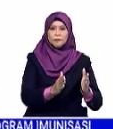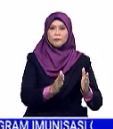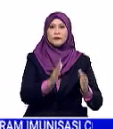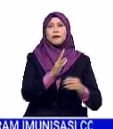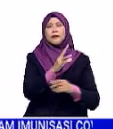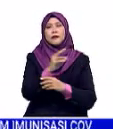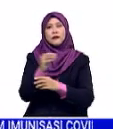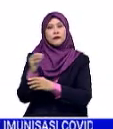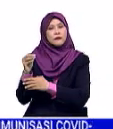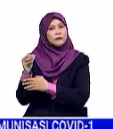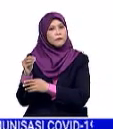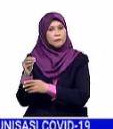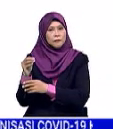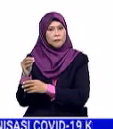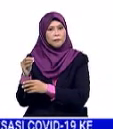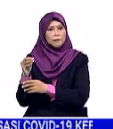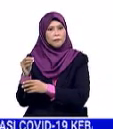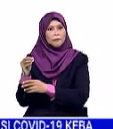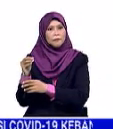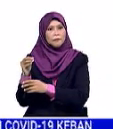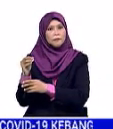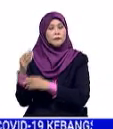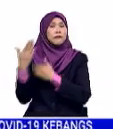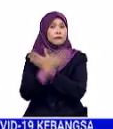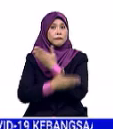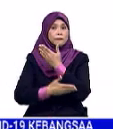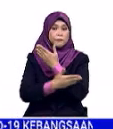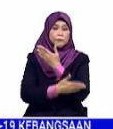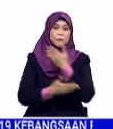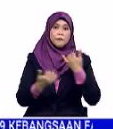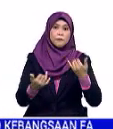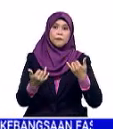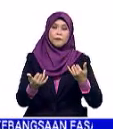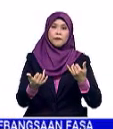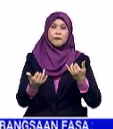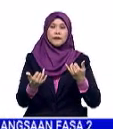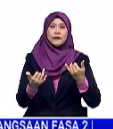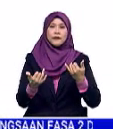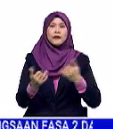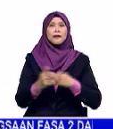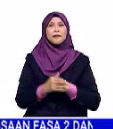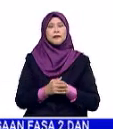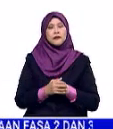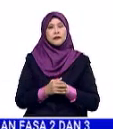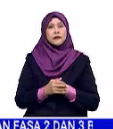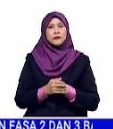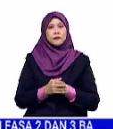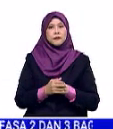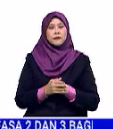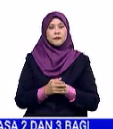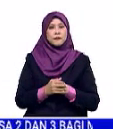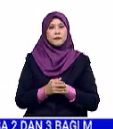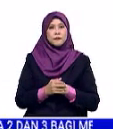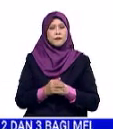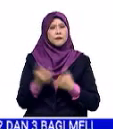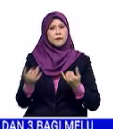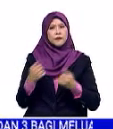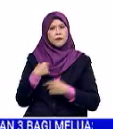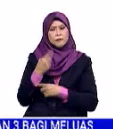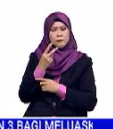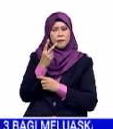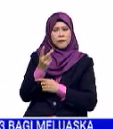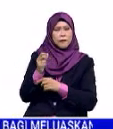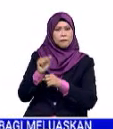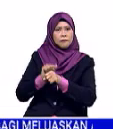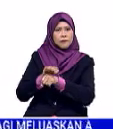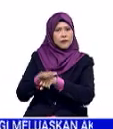the general outlook in the country, so that we see, you know, some impact in terms